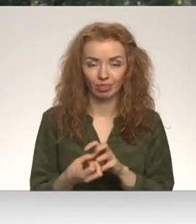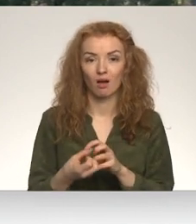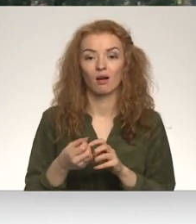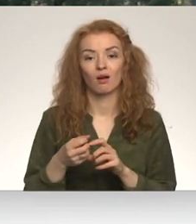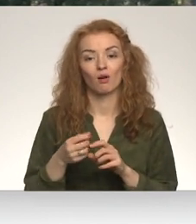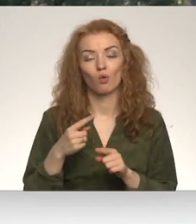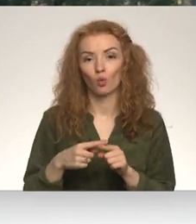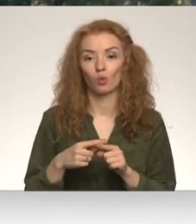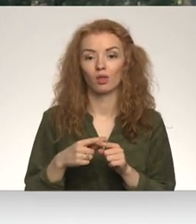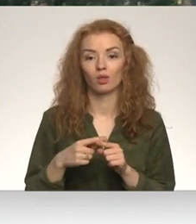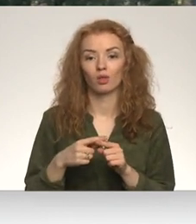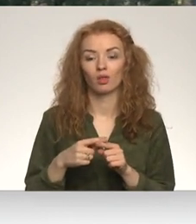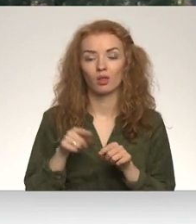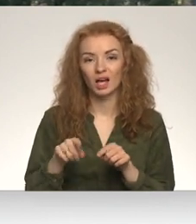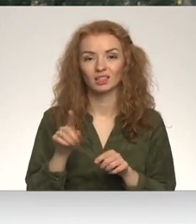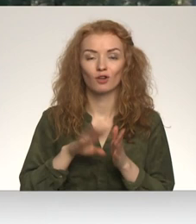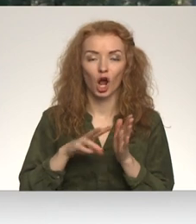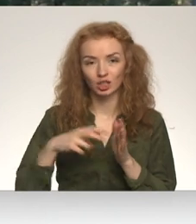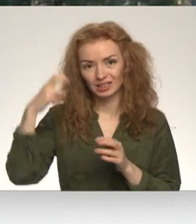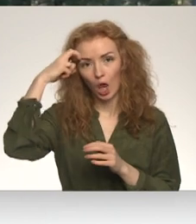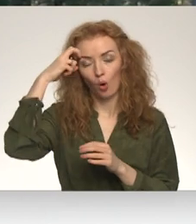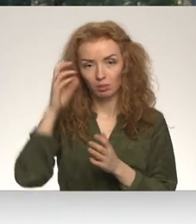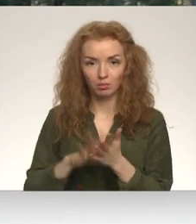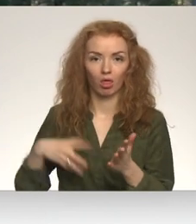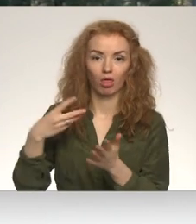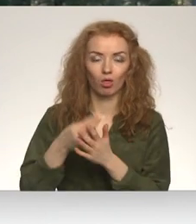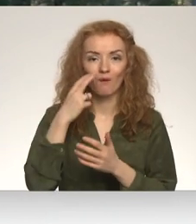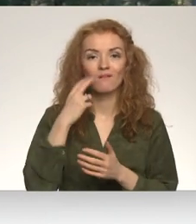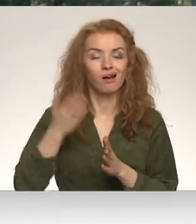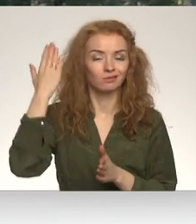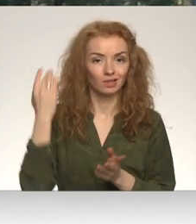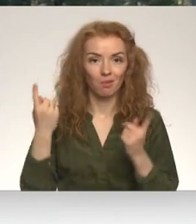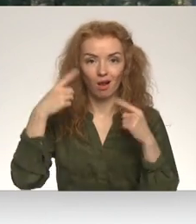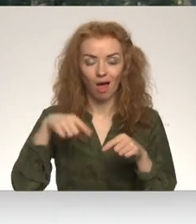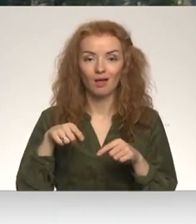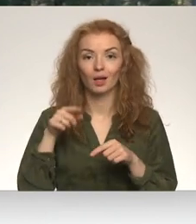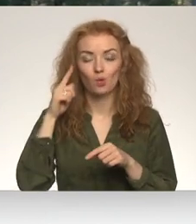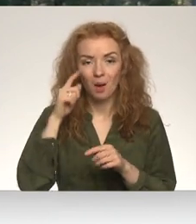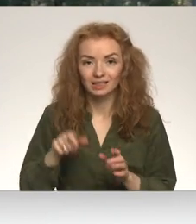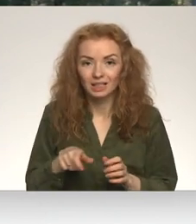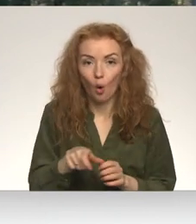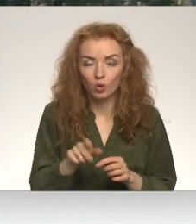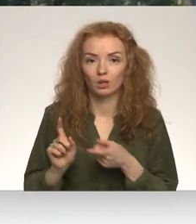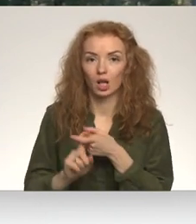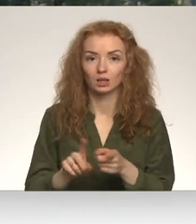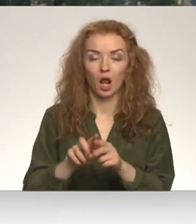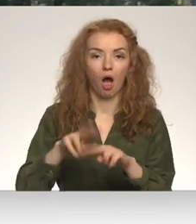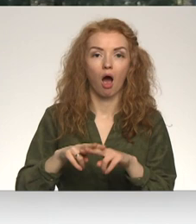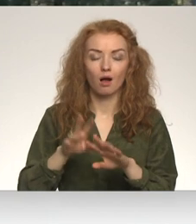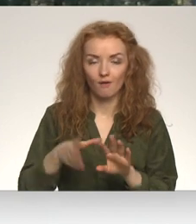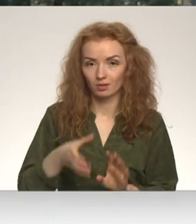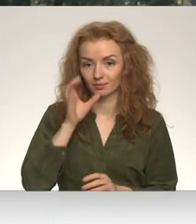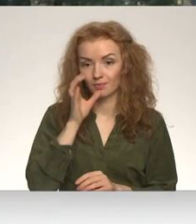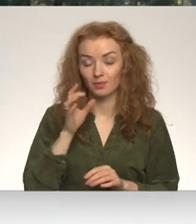vairāks stereotips. Droši vien, ka no kaut kādiem vecajiem laikiem es neziet salīdzinu ar kaut kādu strautiņu vai kur droši vien, ka tas ir labāks. Un